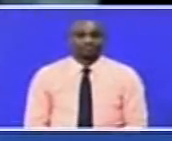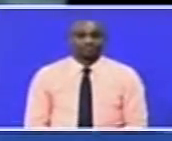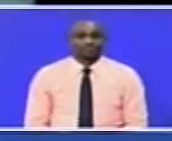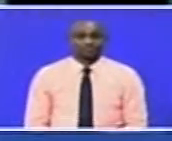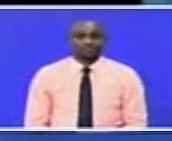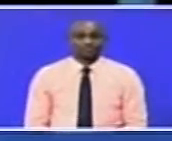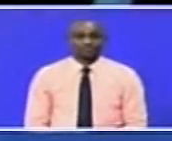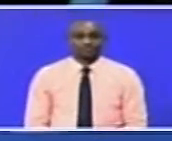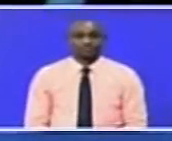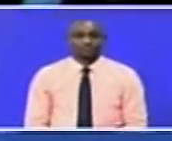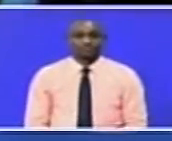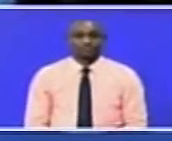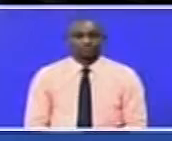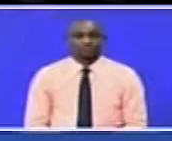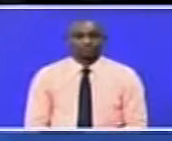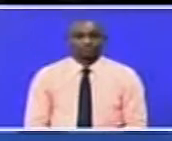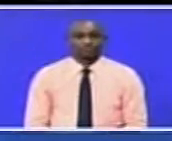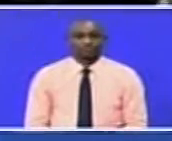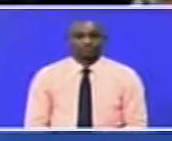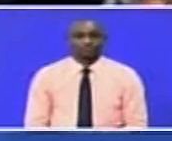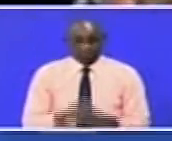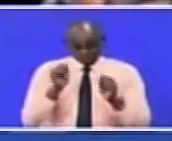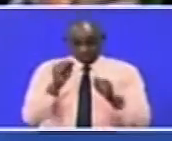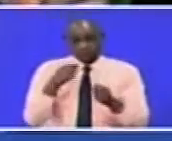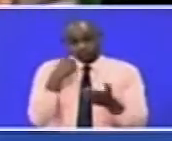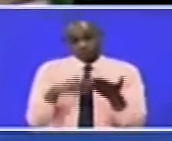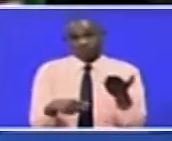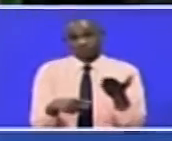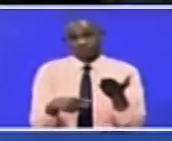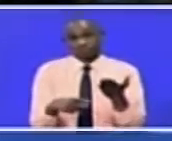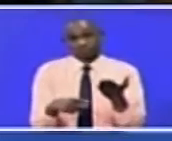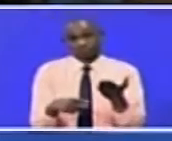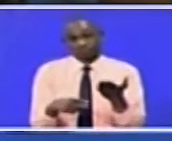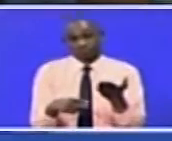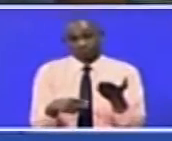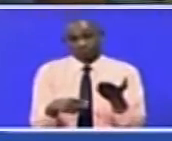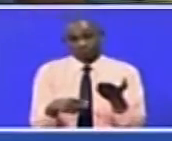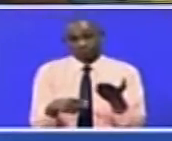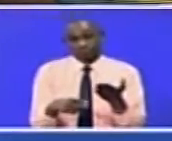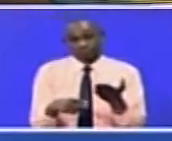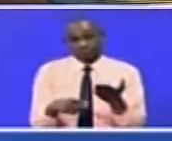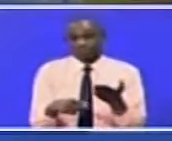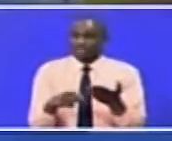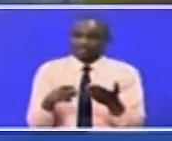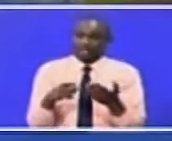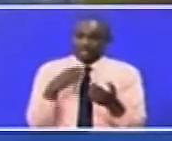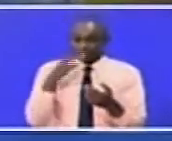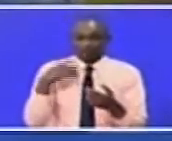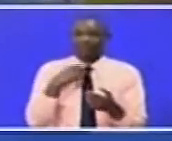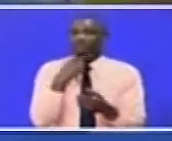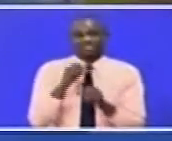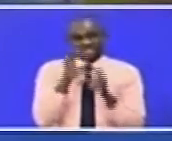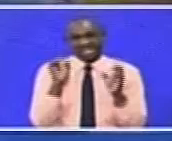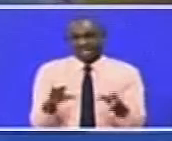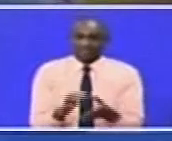It's very expensive for KMS, and we are not getting the interest we are. We will get it by you in the